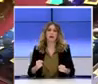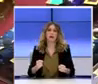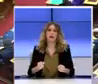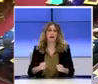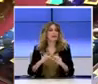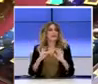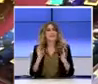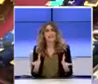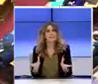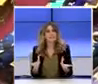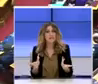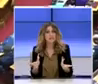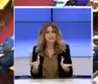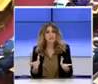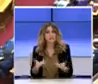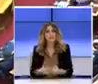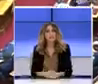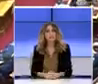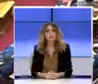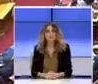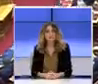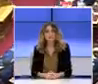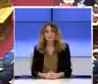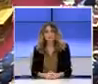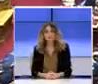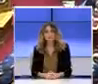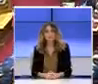Γιατί παρά τα γεγονός ότι έχουν